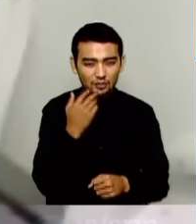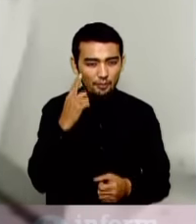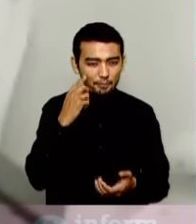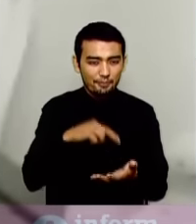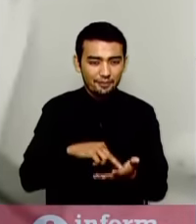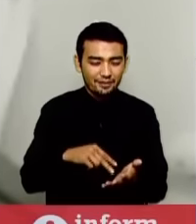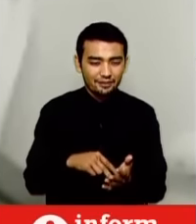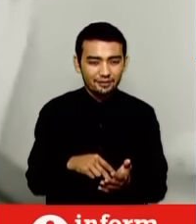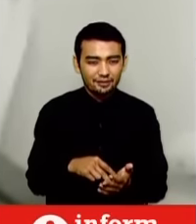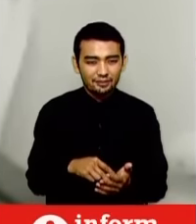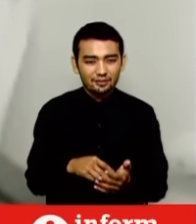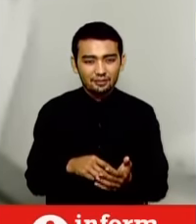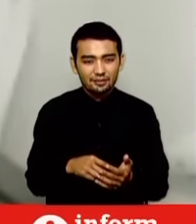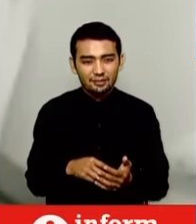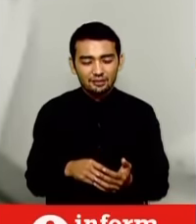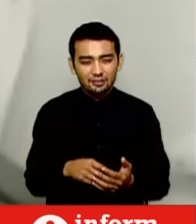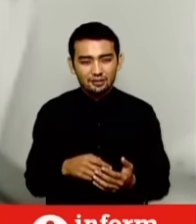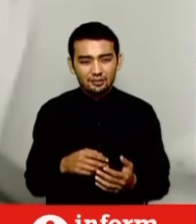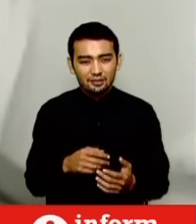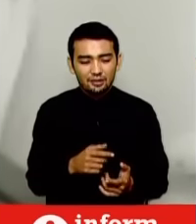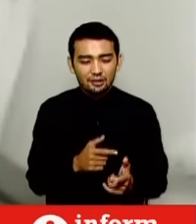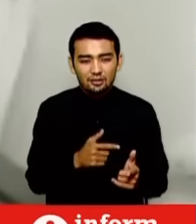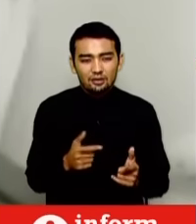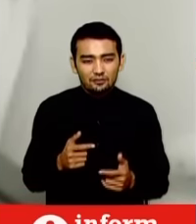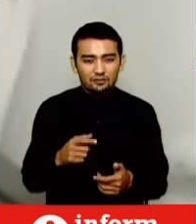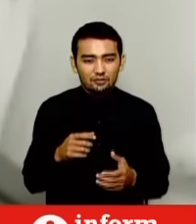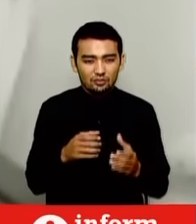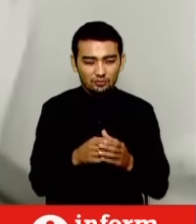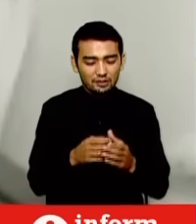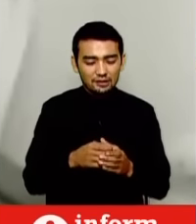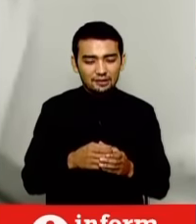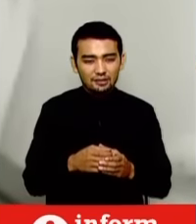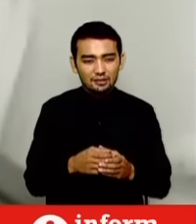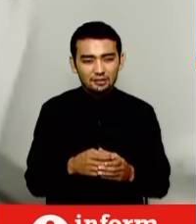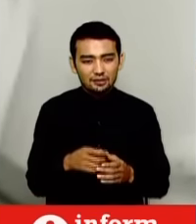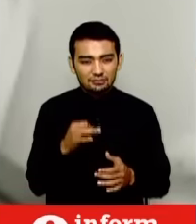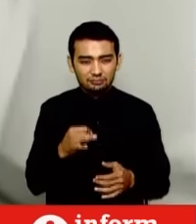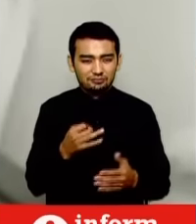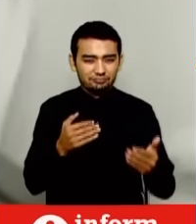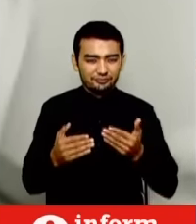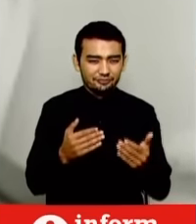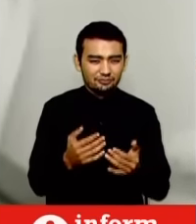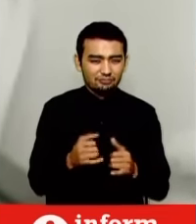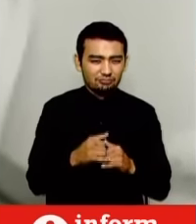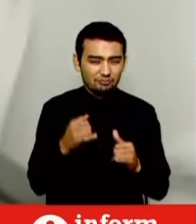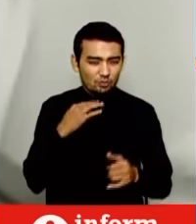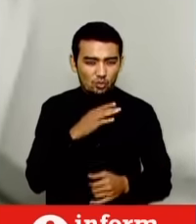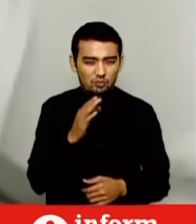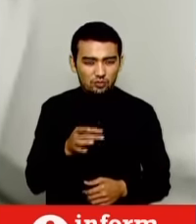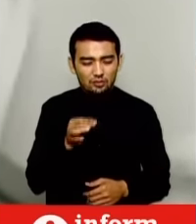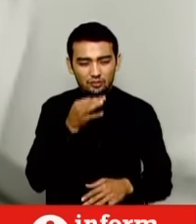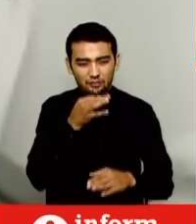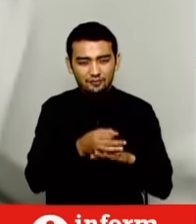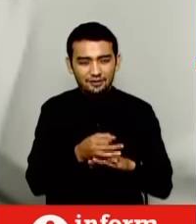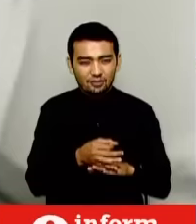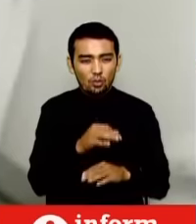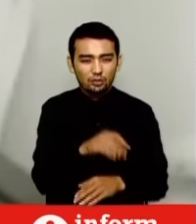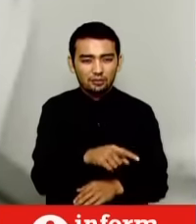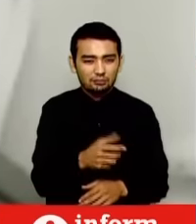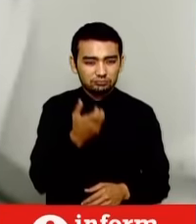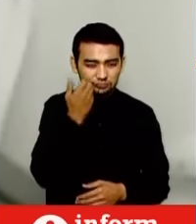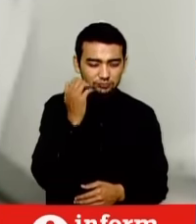что улучшение доходности компании, кого будут назначать, это будет широко обсуждаться, потому что от этого эффективности